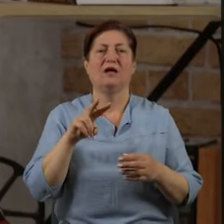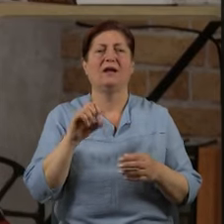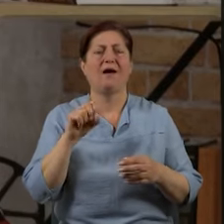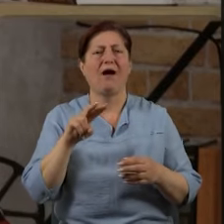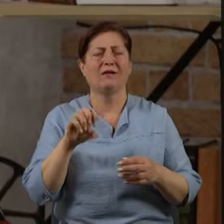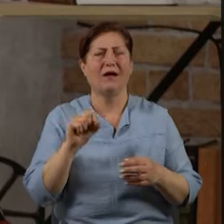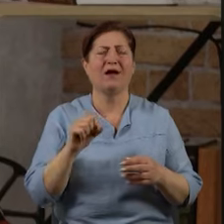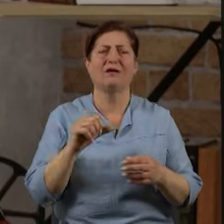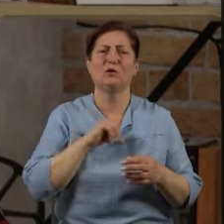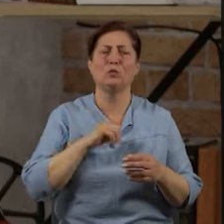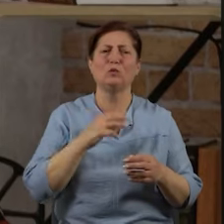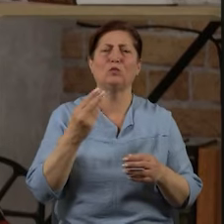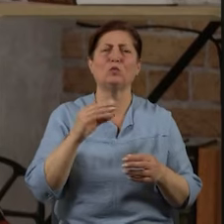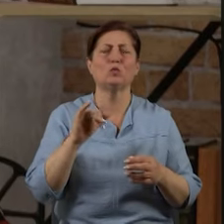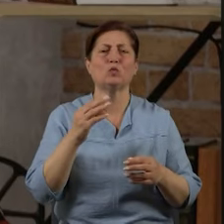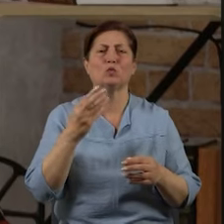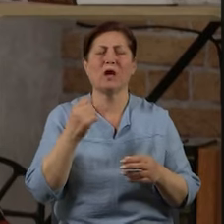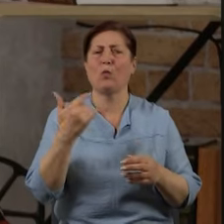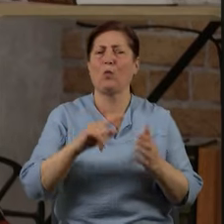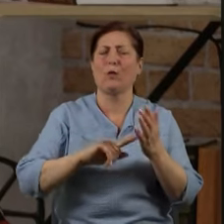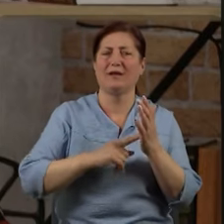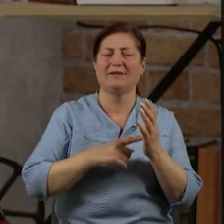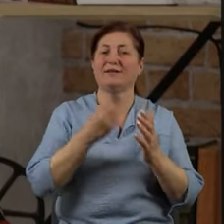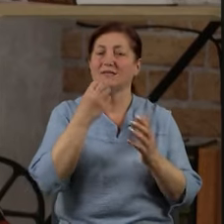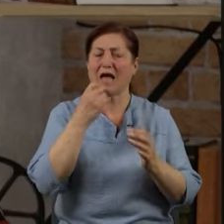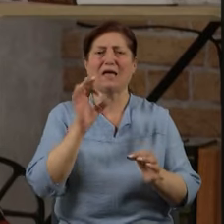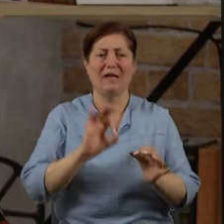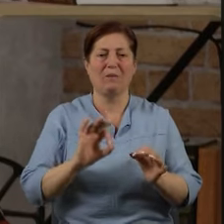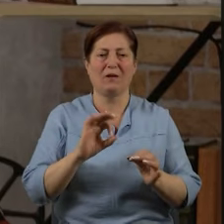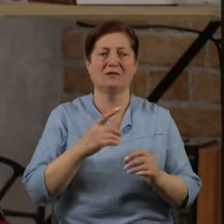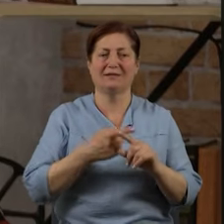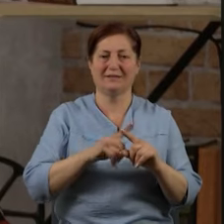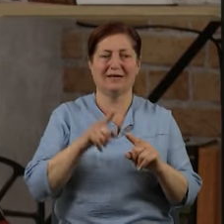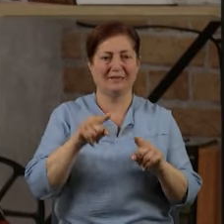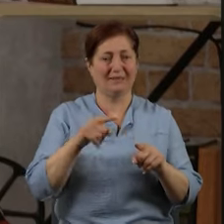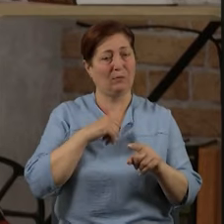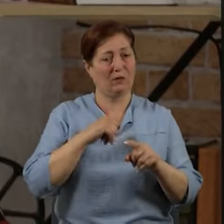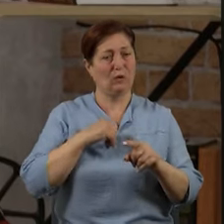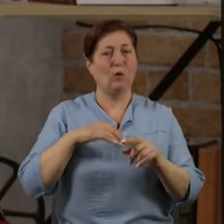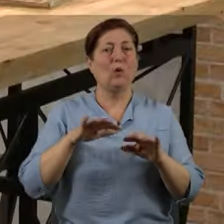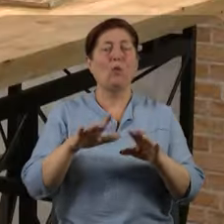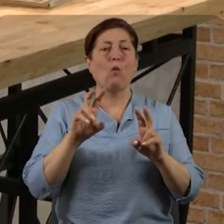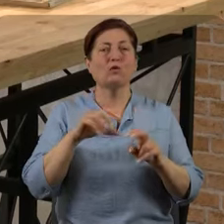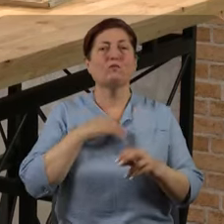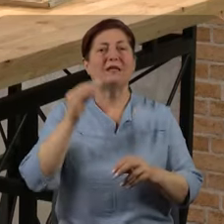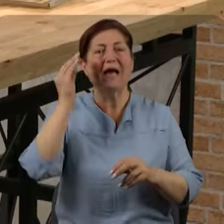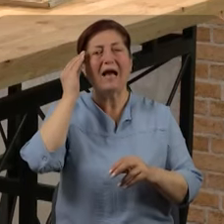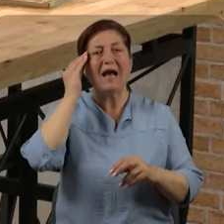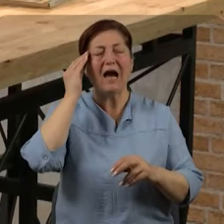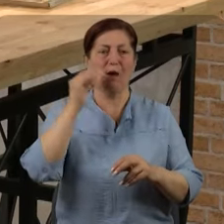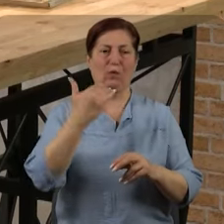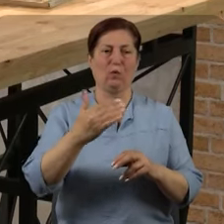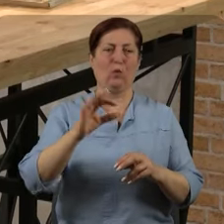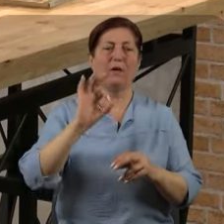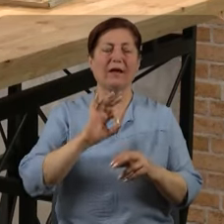այլն, Շուշանի կեդ է իր քեֆերի մեջ, բայց այստեղ մենք ըստ էության գործում ենք նահայ իմաստած գաղափարաբանական էլի հատույթի